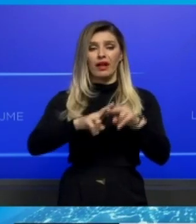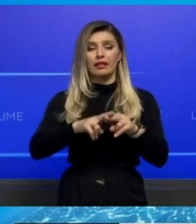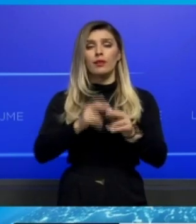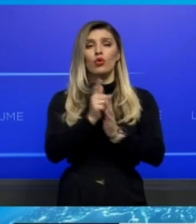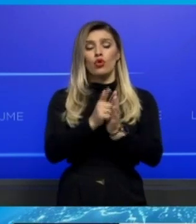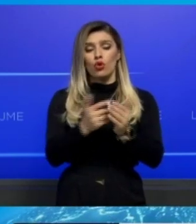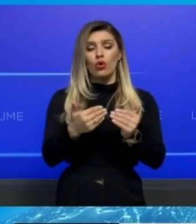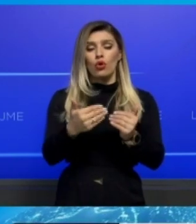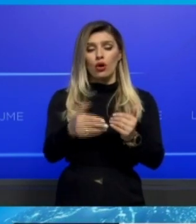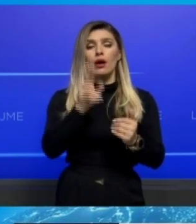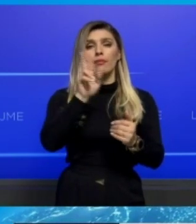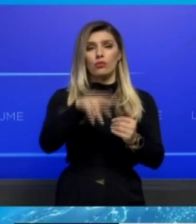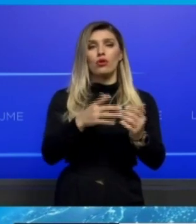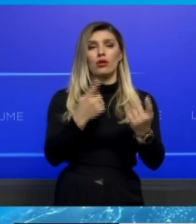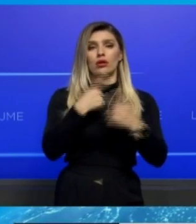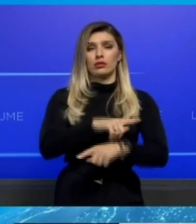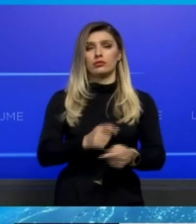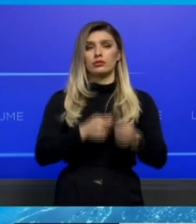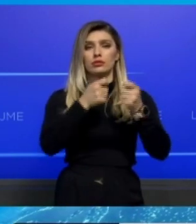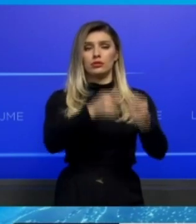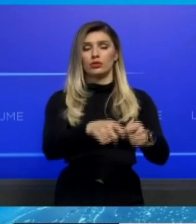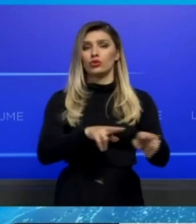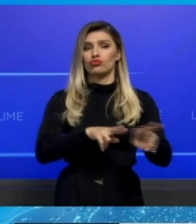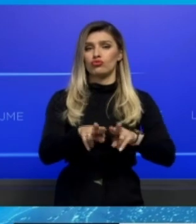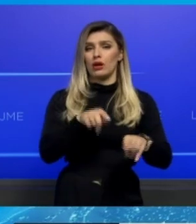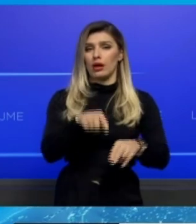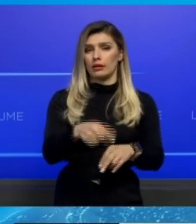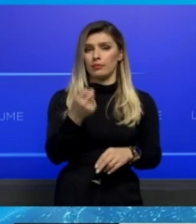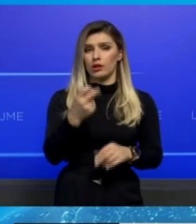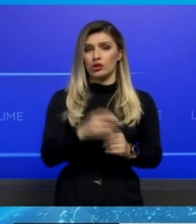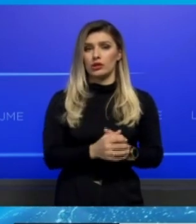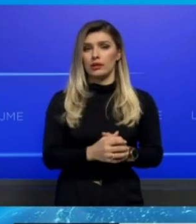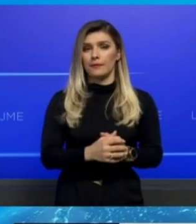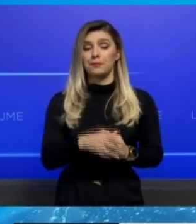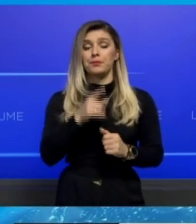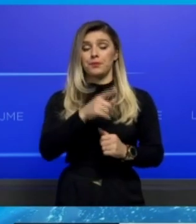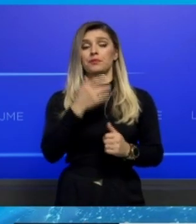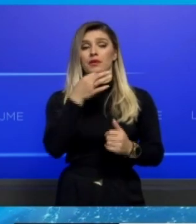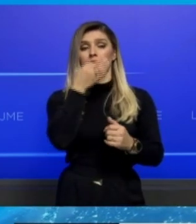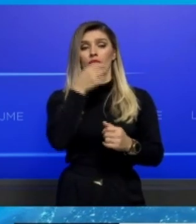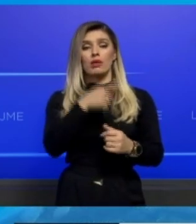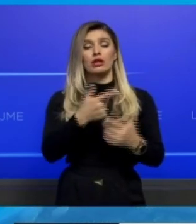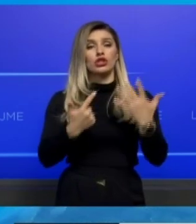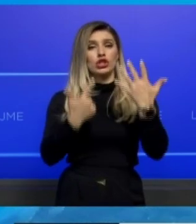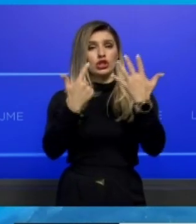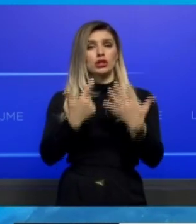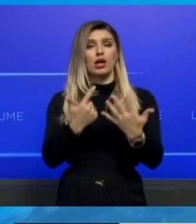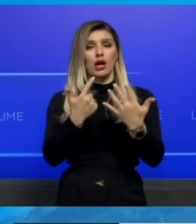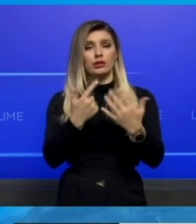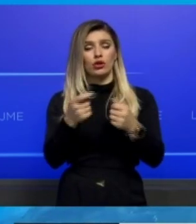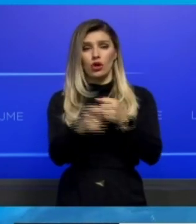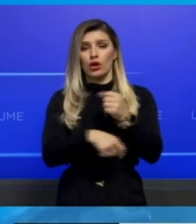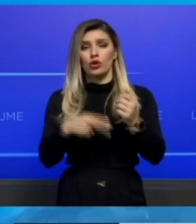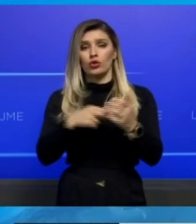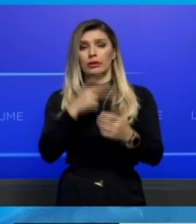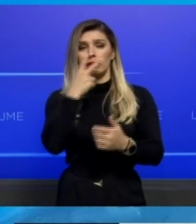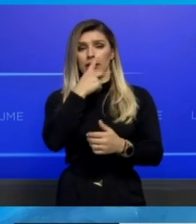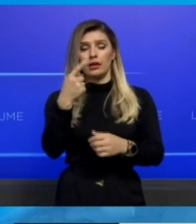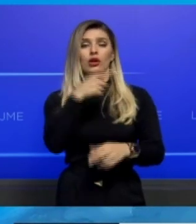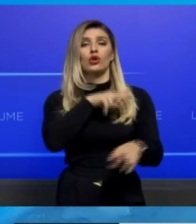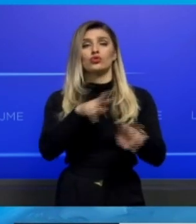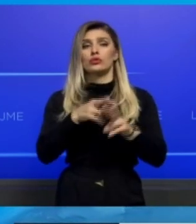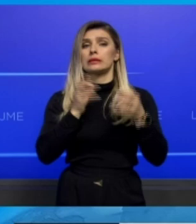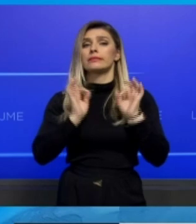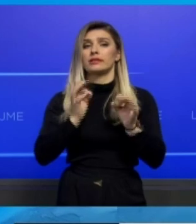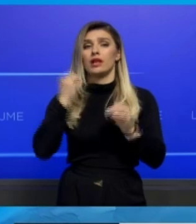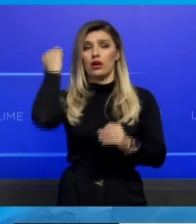ligjor ka parashtruar ankesë në gjykatën e apelit. Sipas akt akuzës së ngritur më 7 korrik të vitit 2021 nga Prokuroria